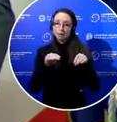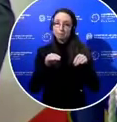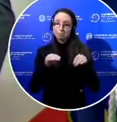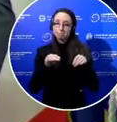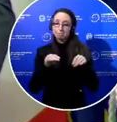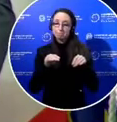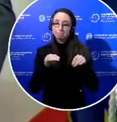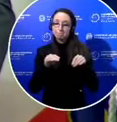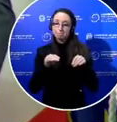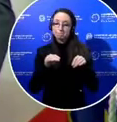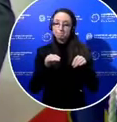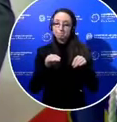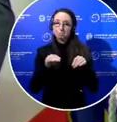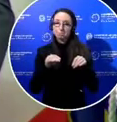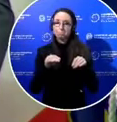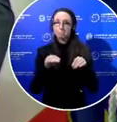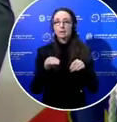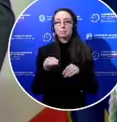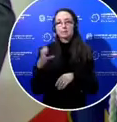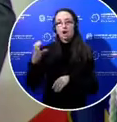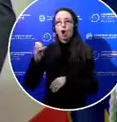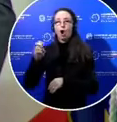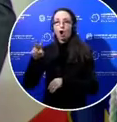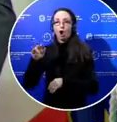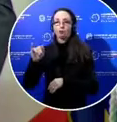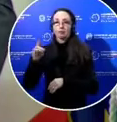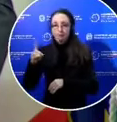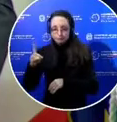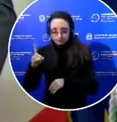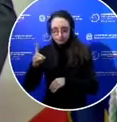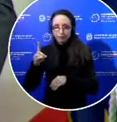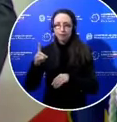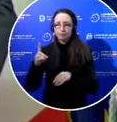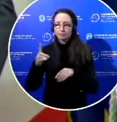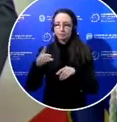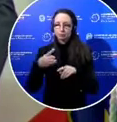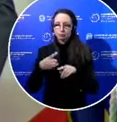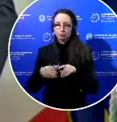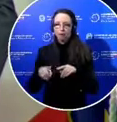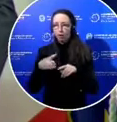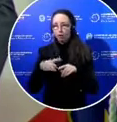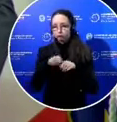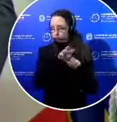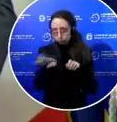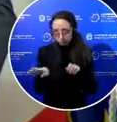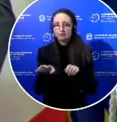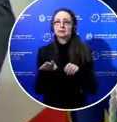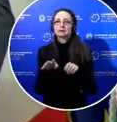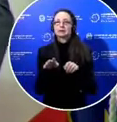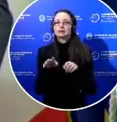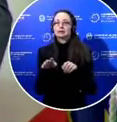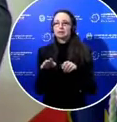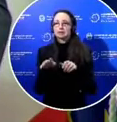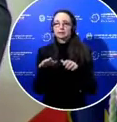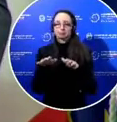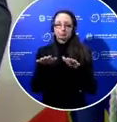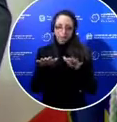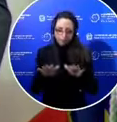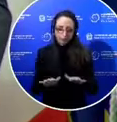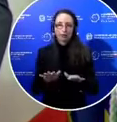mentre il Covid molla un po' la presa, grazie ovviamente a una campagna vaccinale imponente che ci ha in qualche